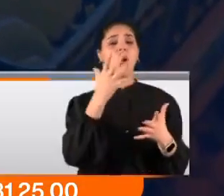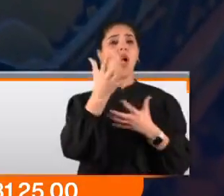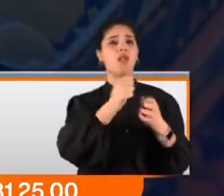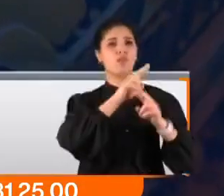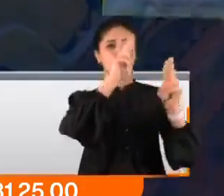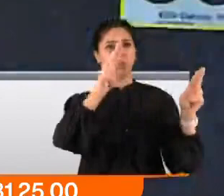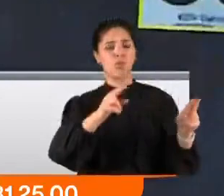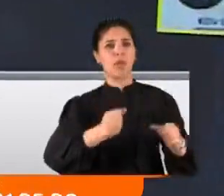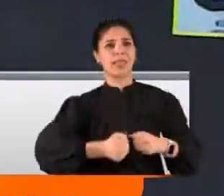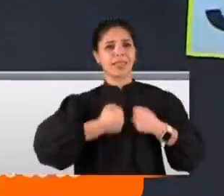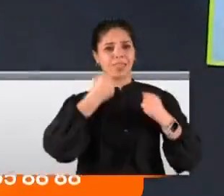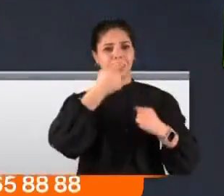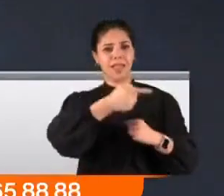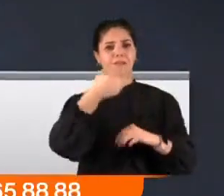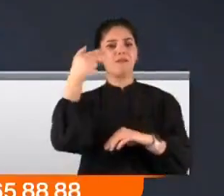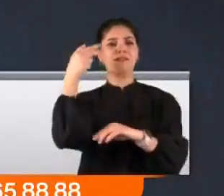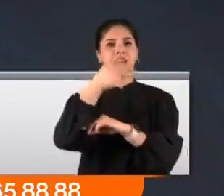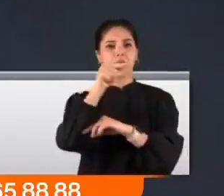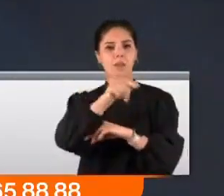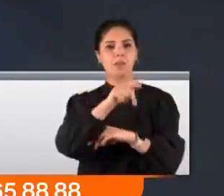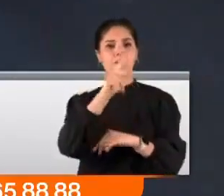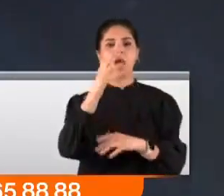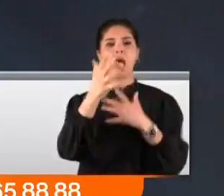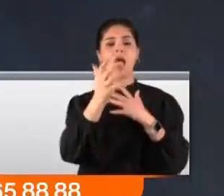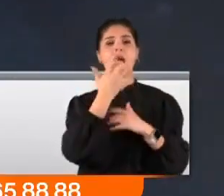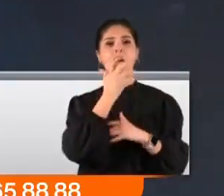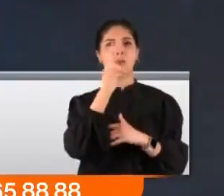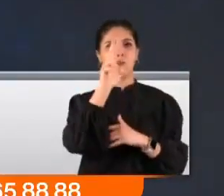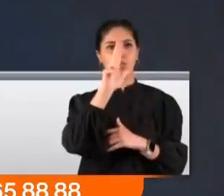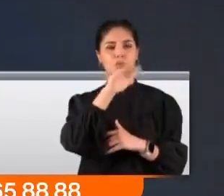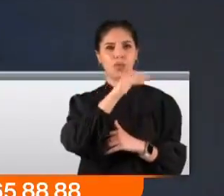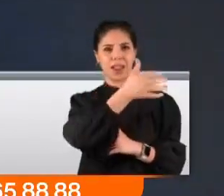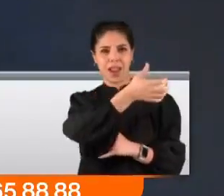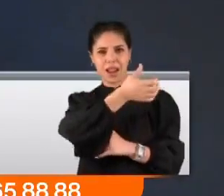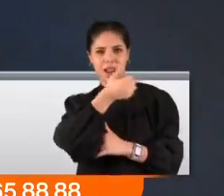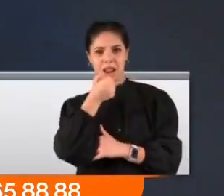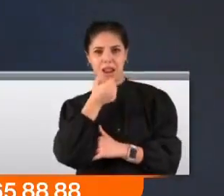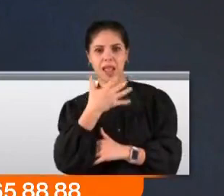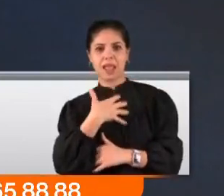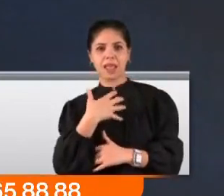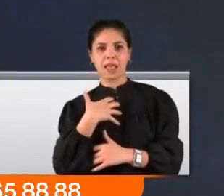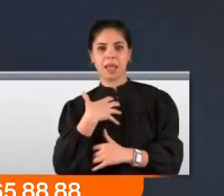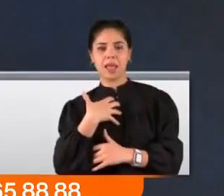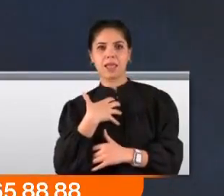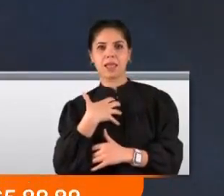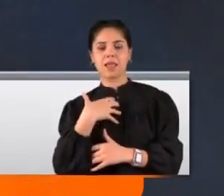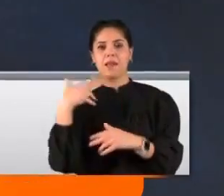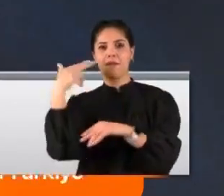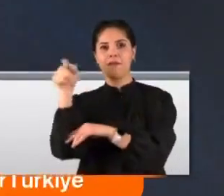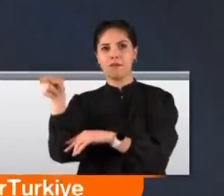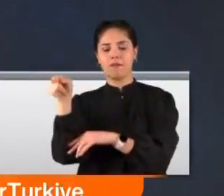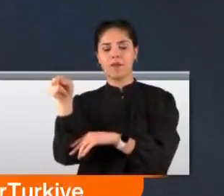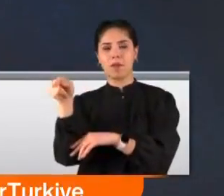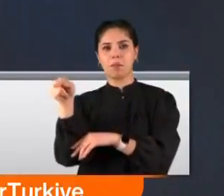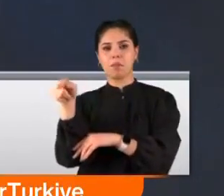kurduğu paravan şirket elmayı 3 liradan tarladan satın aldı. Ardından kendi kurduğu paravan şirketine 3